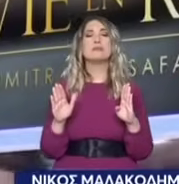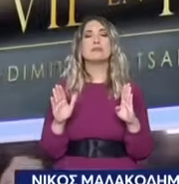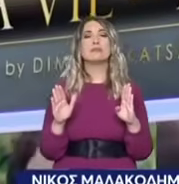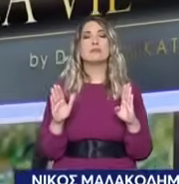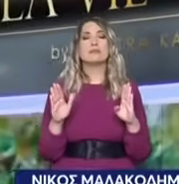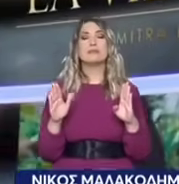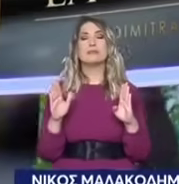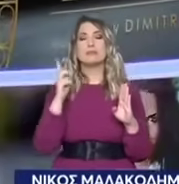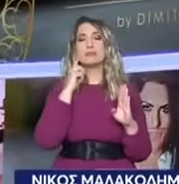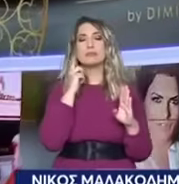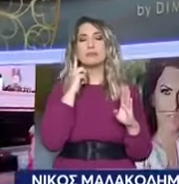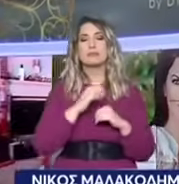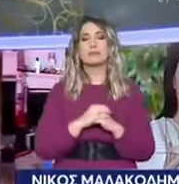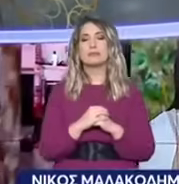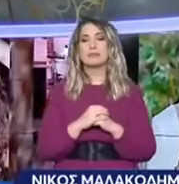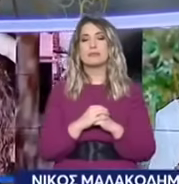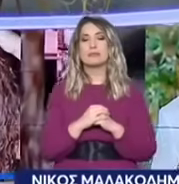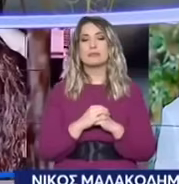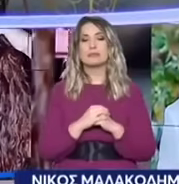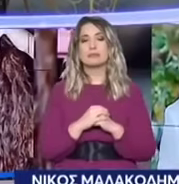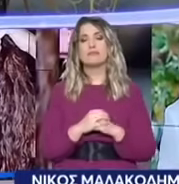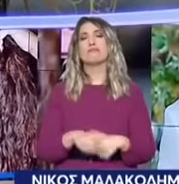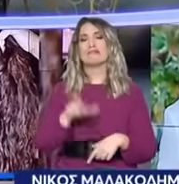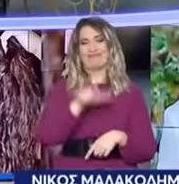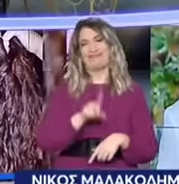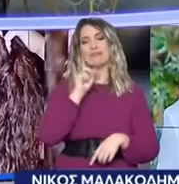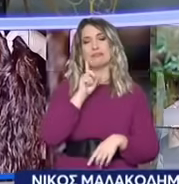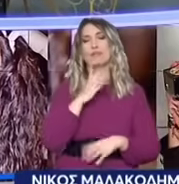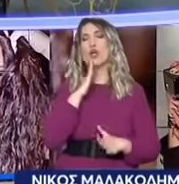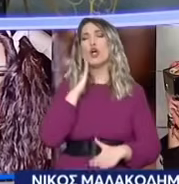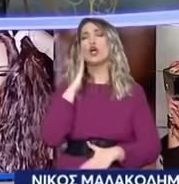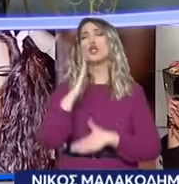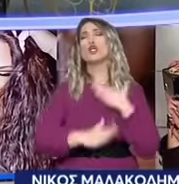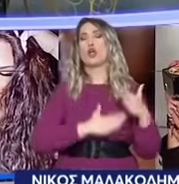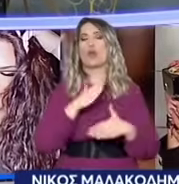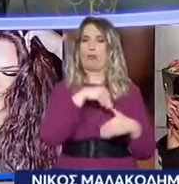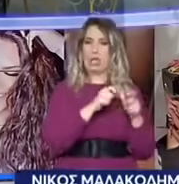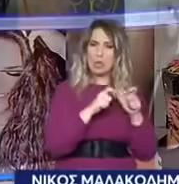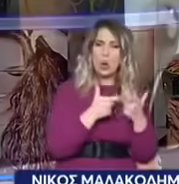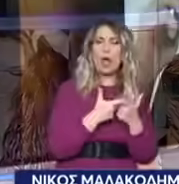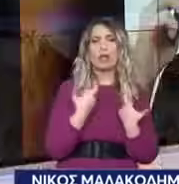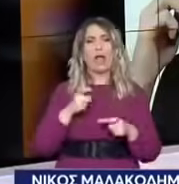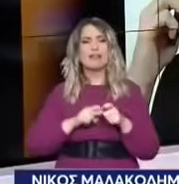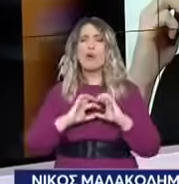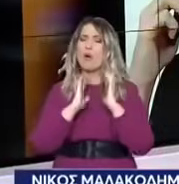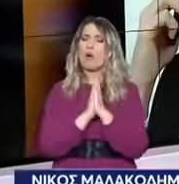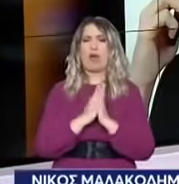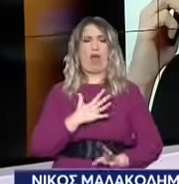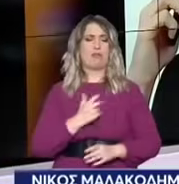της οικιακής βοηθού, η οποία είναι άτομο της απόλυτη εμπιστοσύνης μας, είναι πολλά χρόνια στην οικογένεια και στην εταιρεία, ότι λείπαν τα